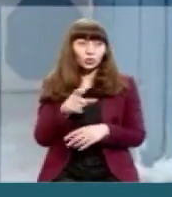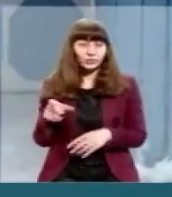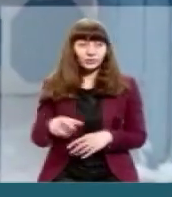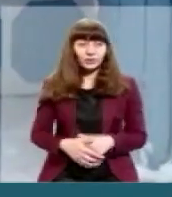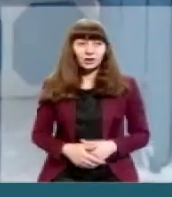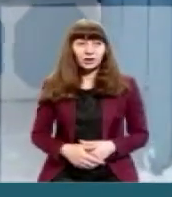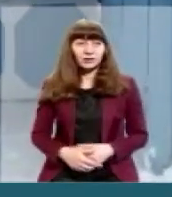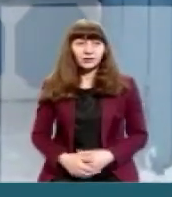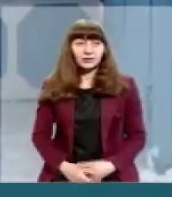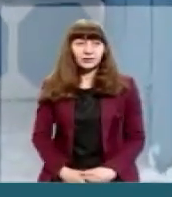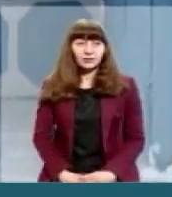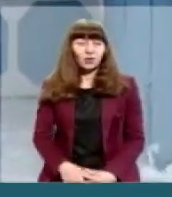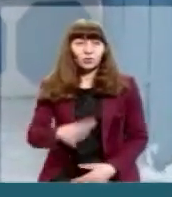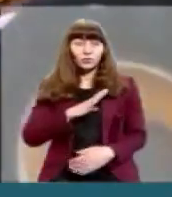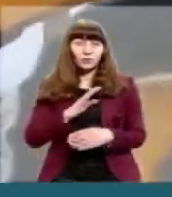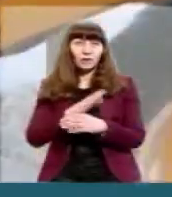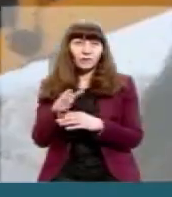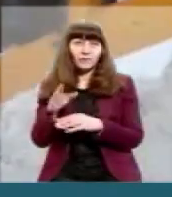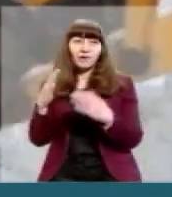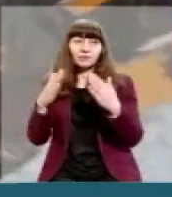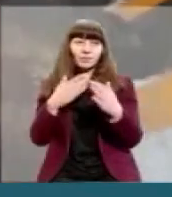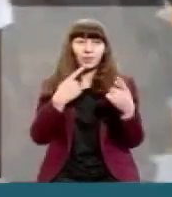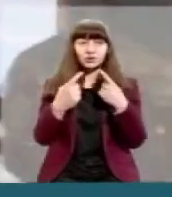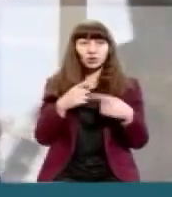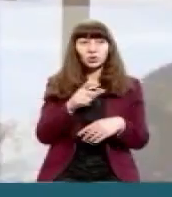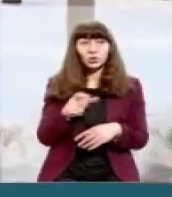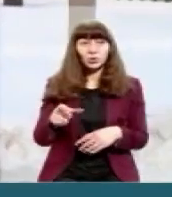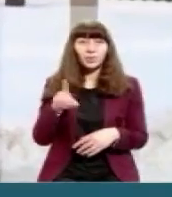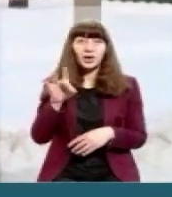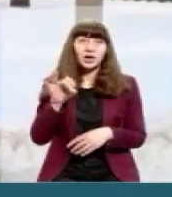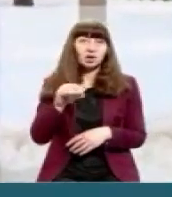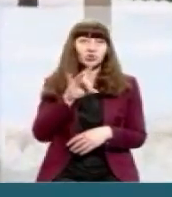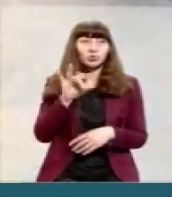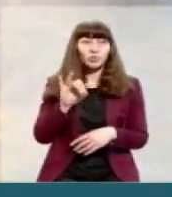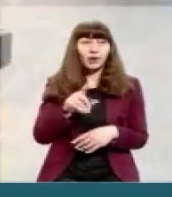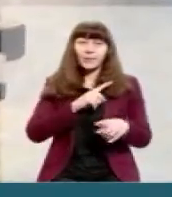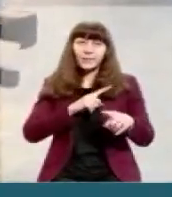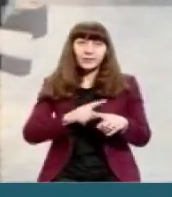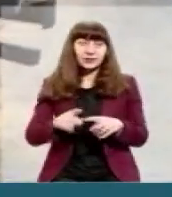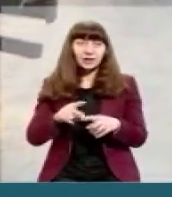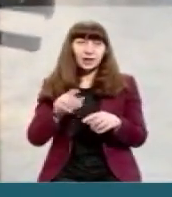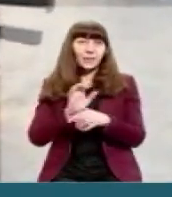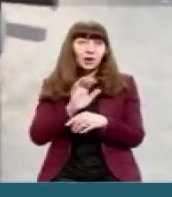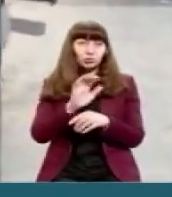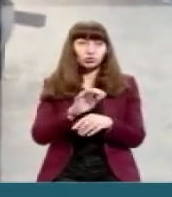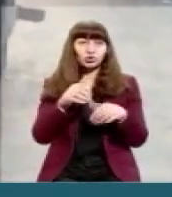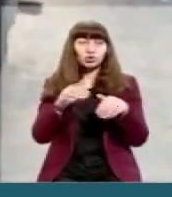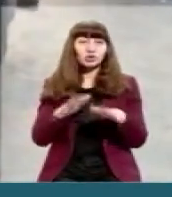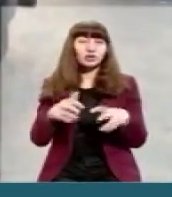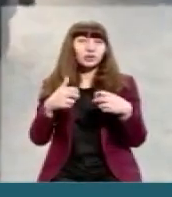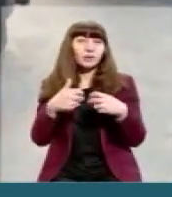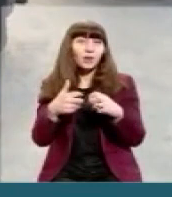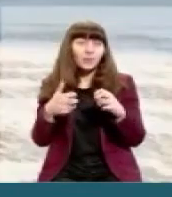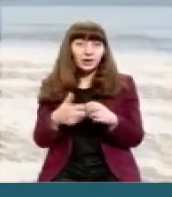домов. Градоначальник побывал во всех домах, пообщался с людьми. Марат Жундубаев поручил быстрее завершить аварийные работы, составить акты